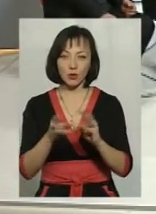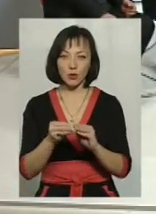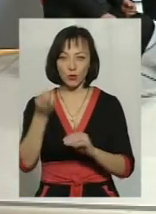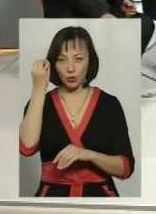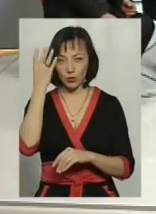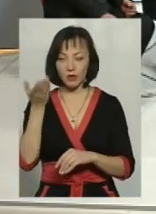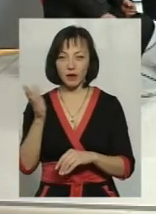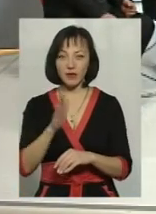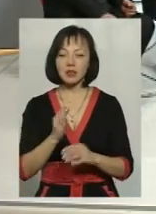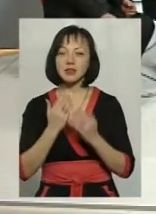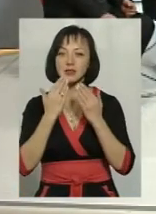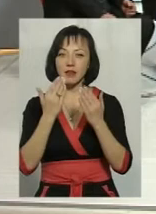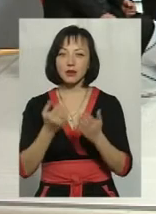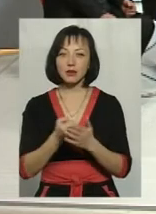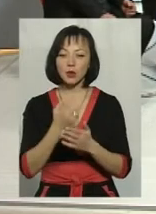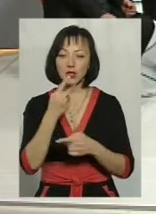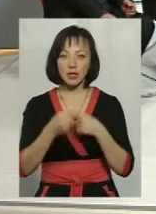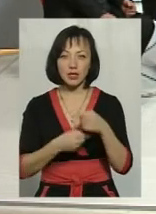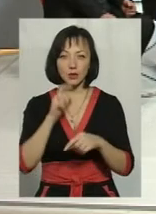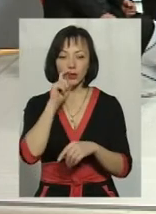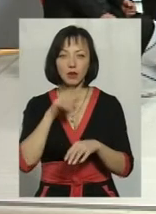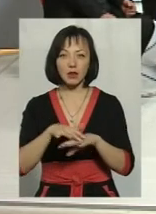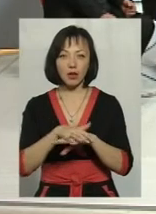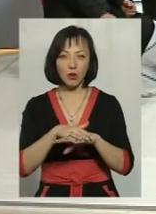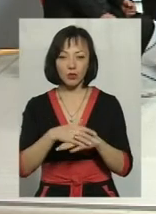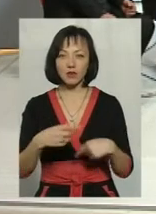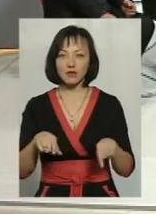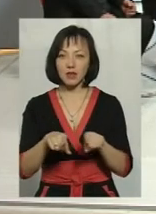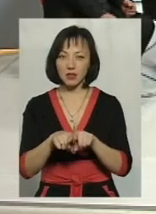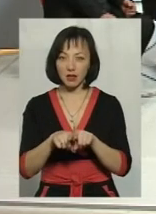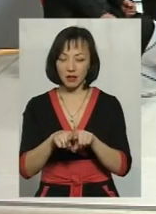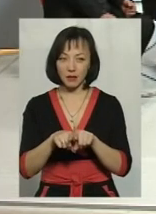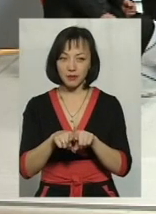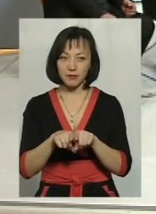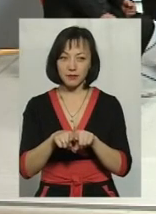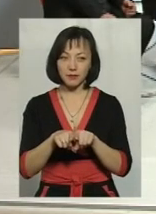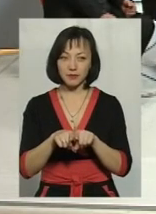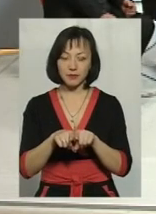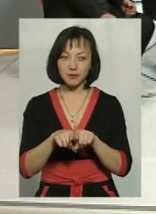культура. Давайте звернемося до традицій українського народу, все-таки